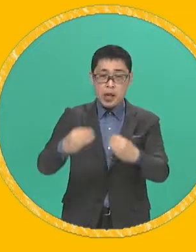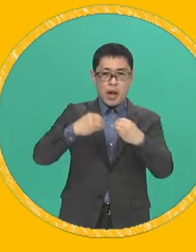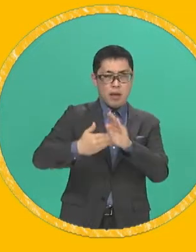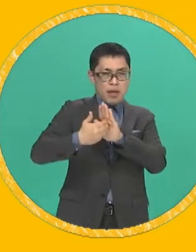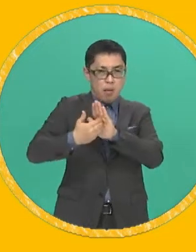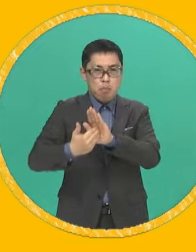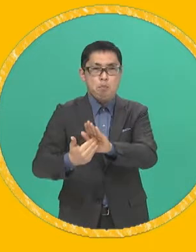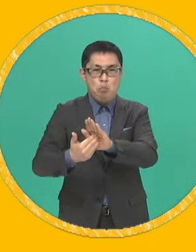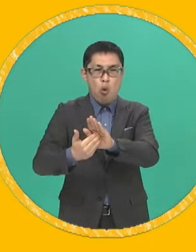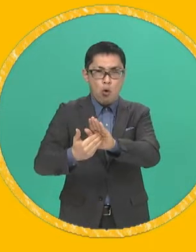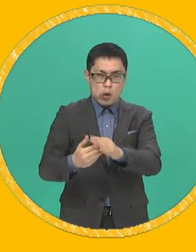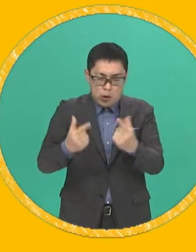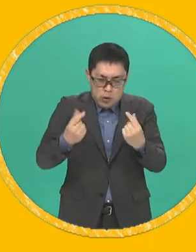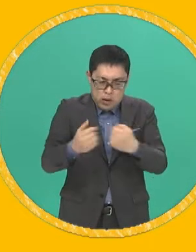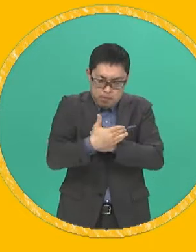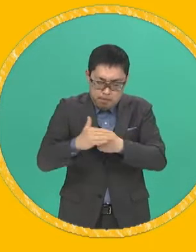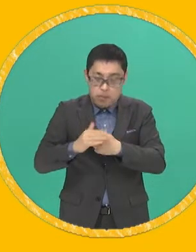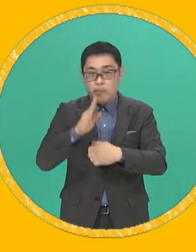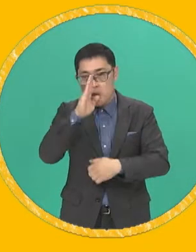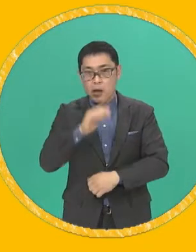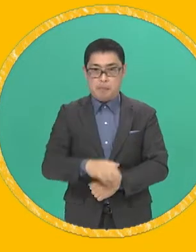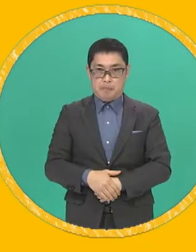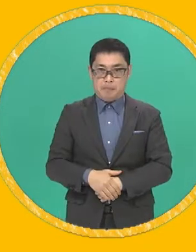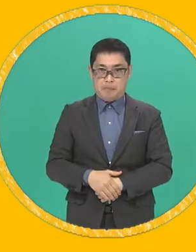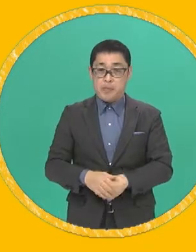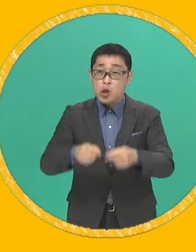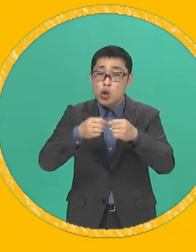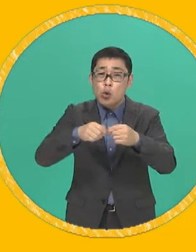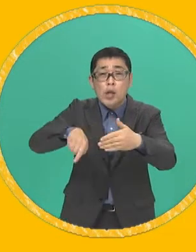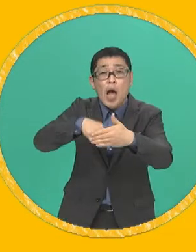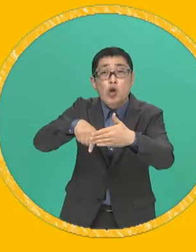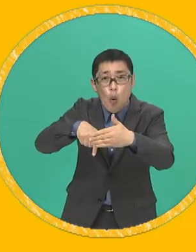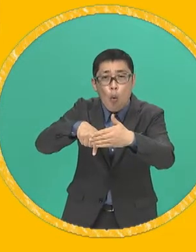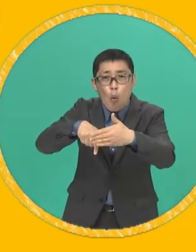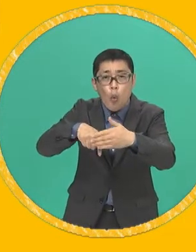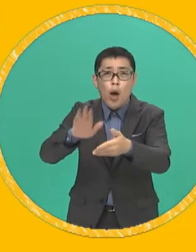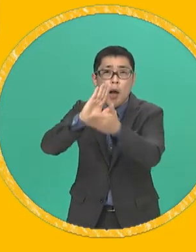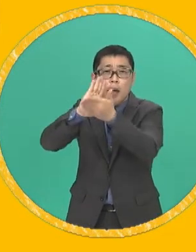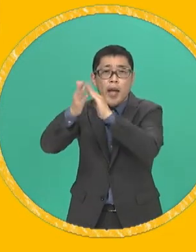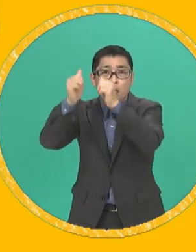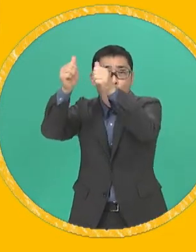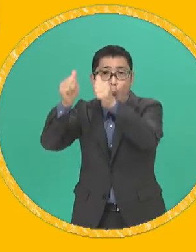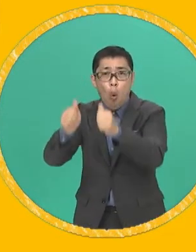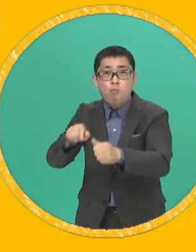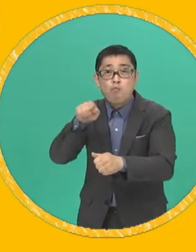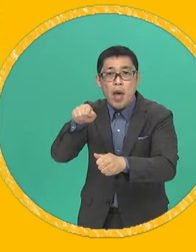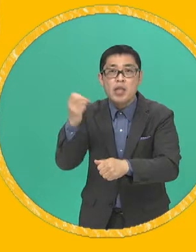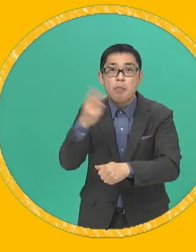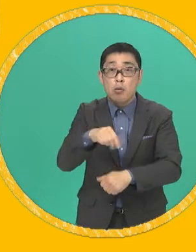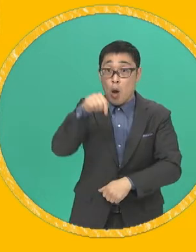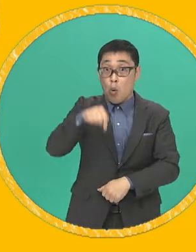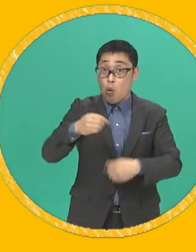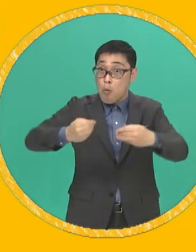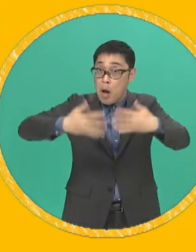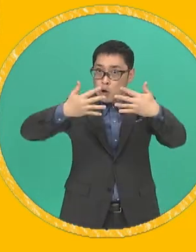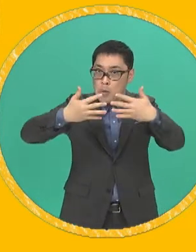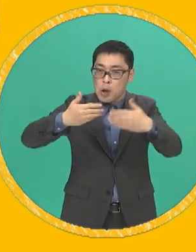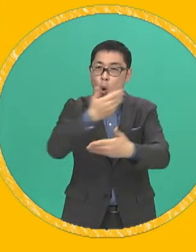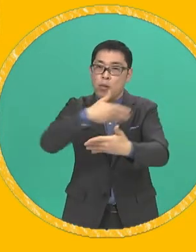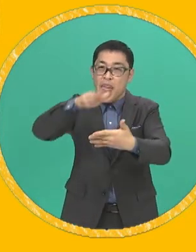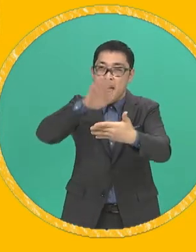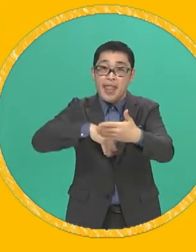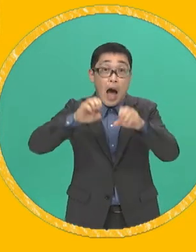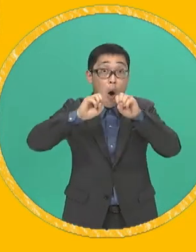を徹底しましょう詳しい要請の内容は神奈川県のホームページまたは tvk の